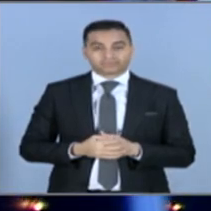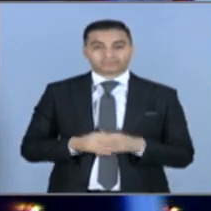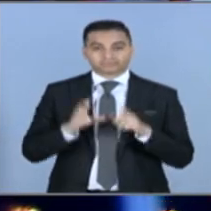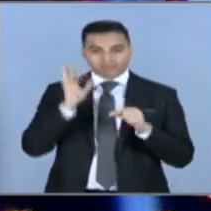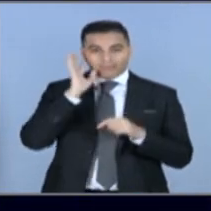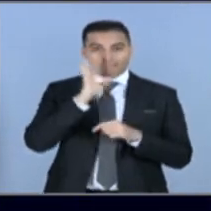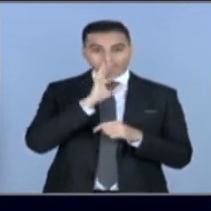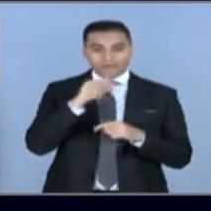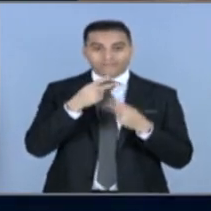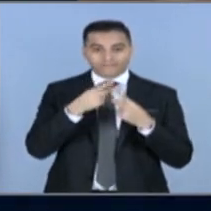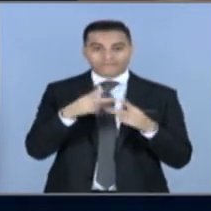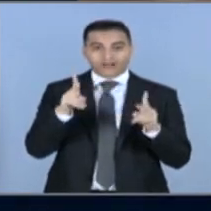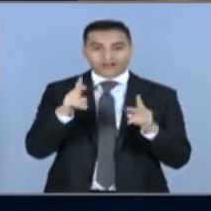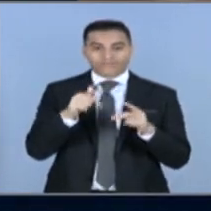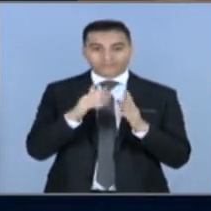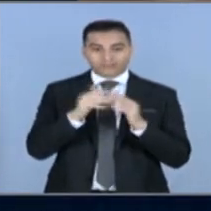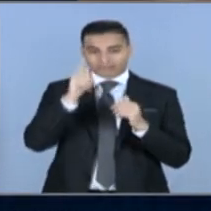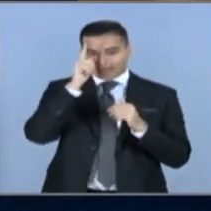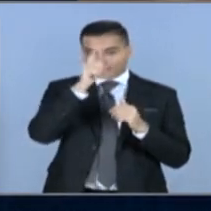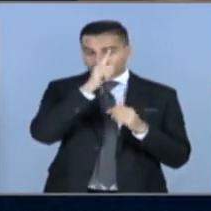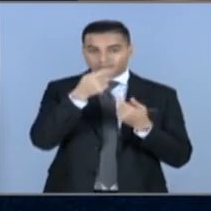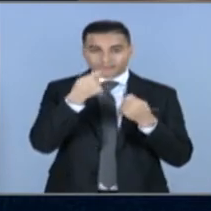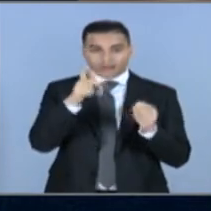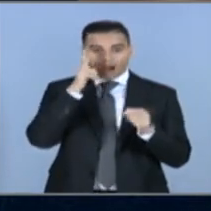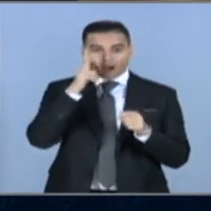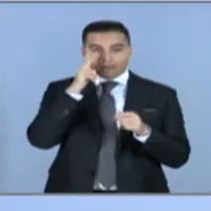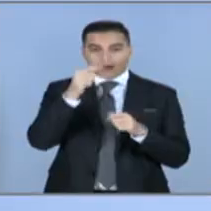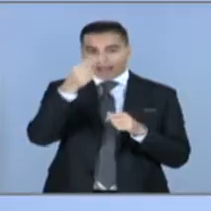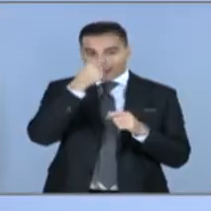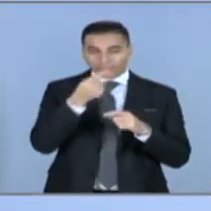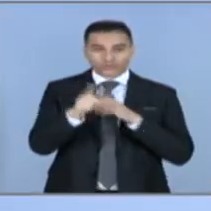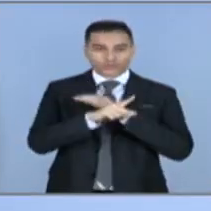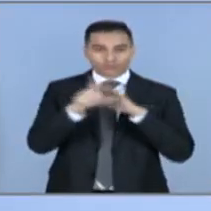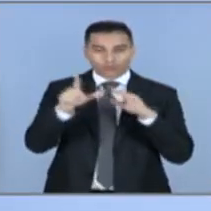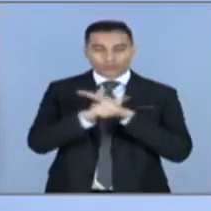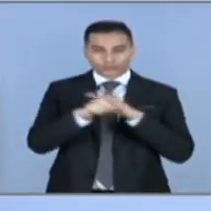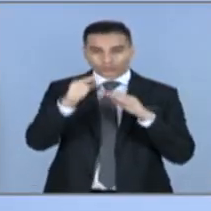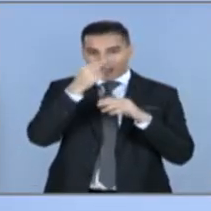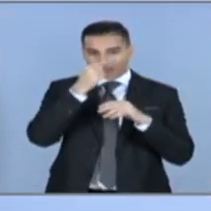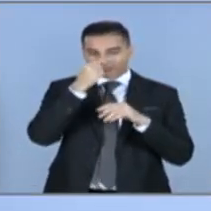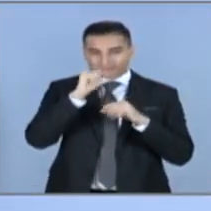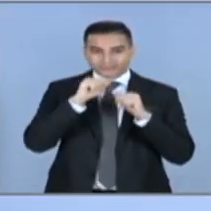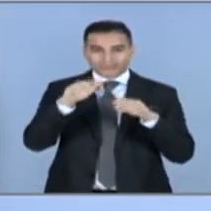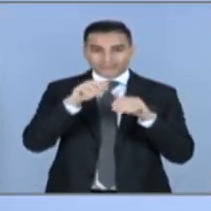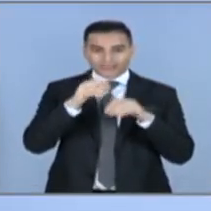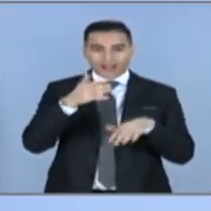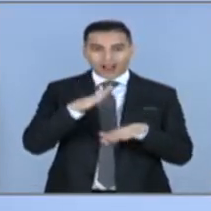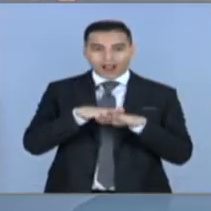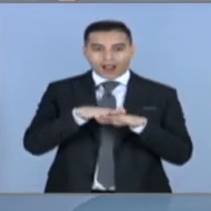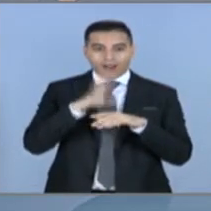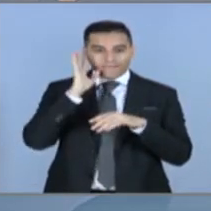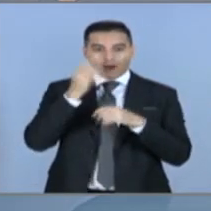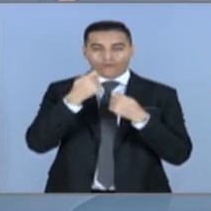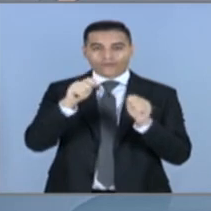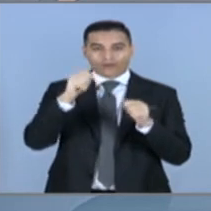عبد السعيد العريان، كانت بتصدر كل خميس بشكل أسبوعي عن دار